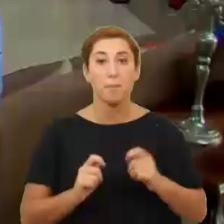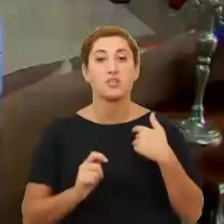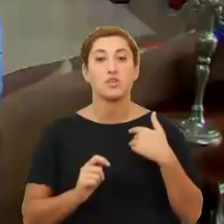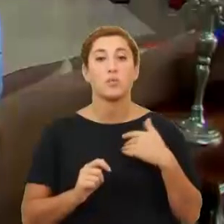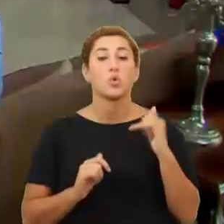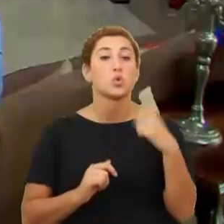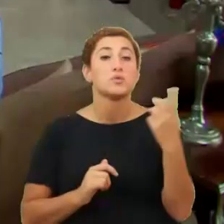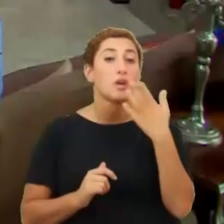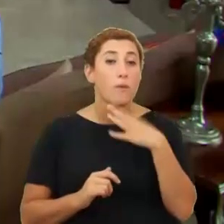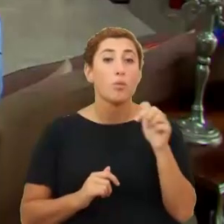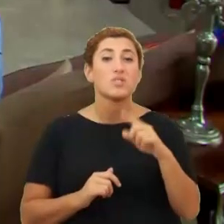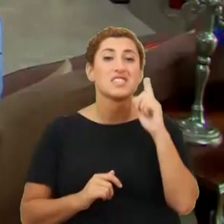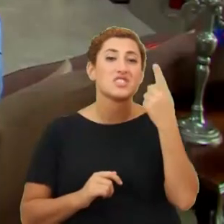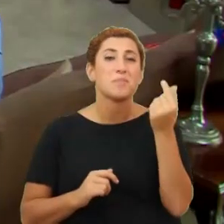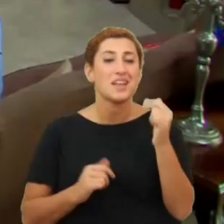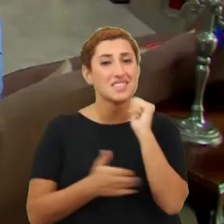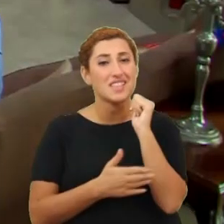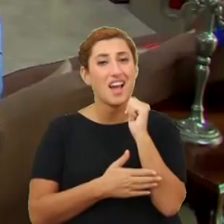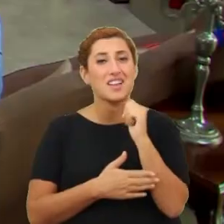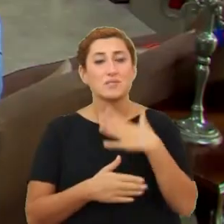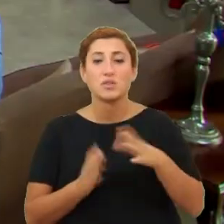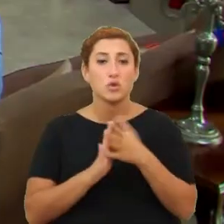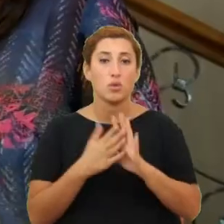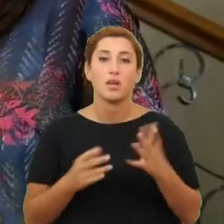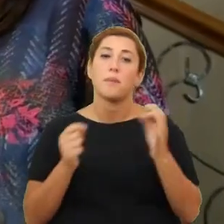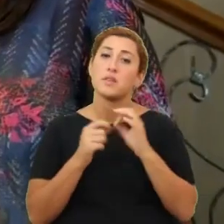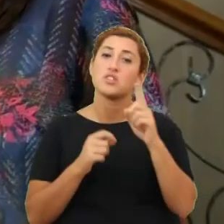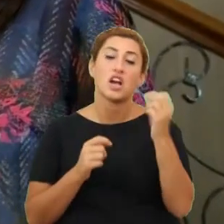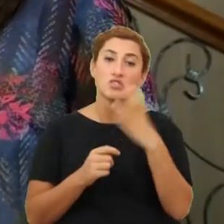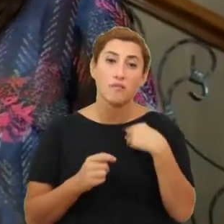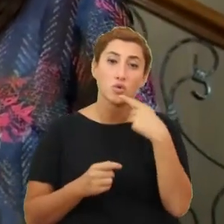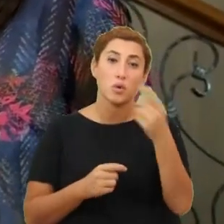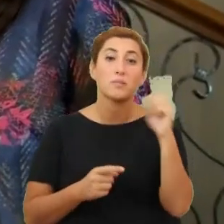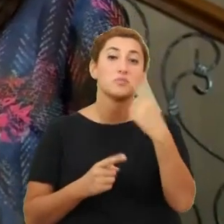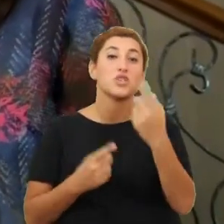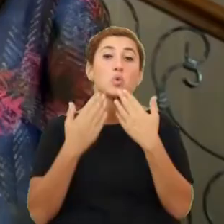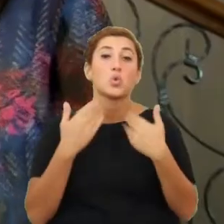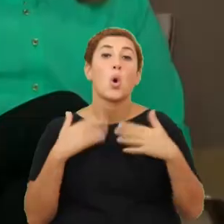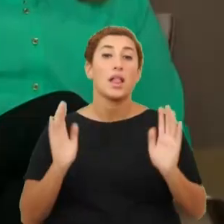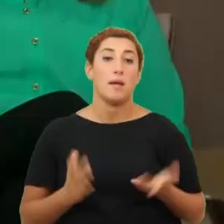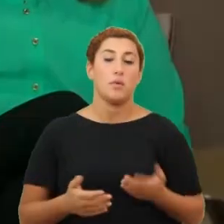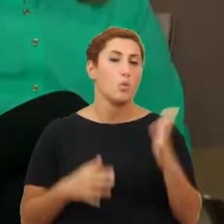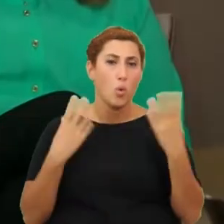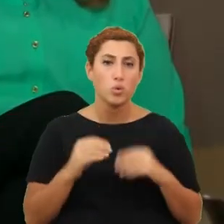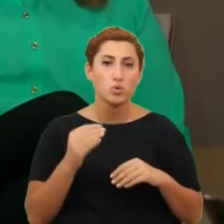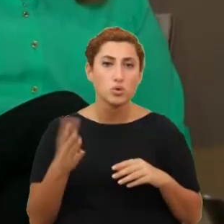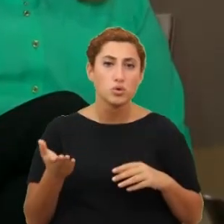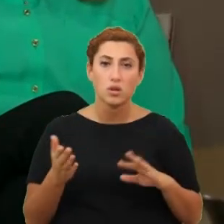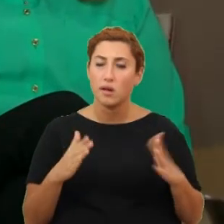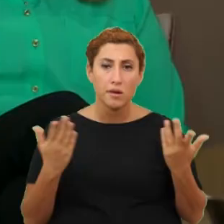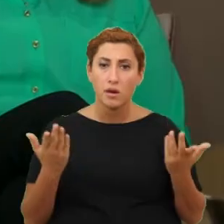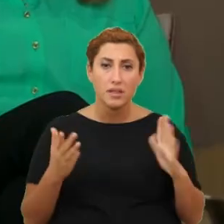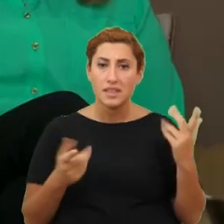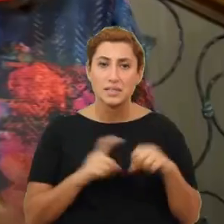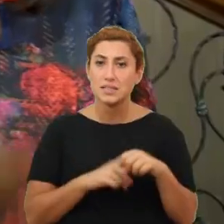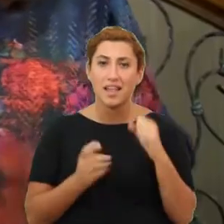halledeceğim. Kötü bir şey yok Nurhan ya. Sadece birazcık yardım mı isteyeceksin o kadar? Ya Biricik sana kaç defa söyledim bana bir daha böyle bir şey söyleme diye. Ne oluyor uşaklar? Hayırdır?